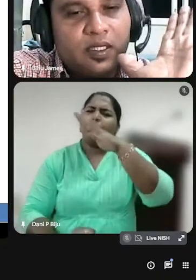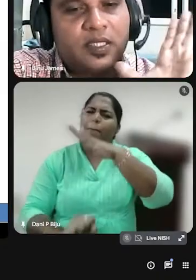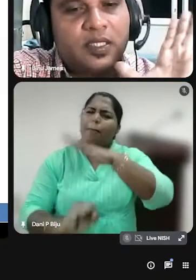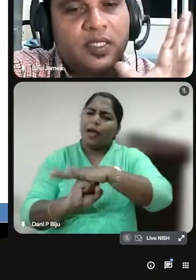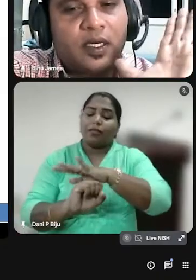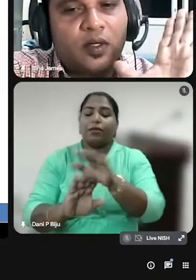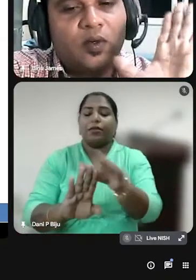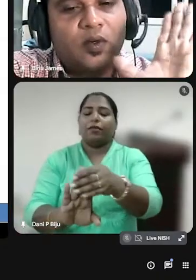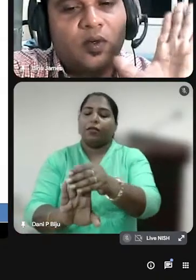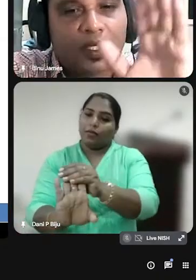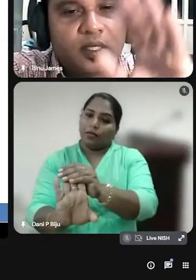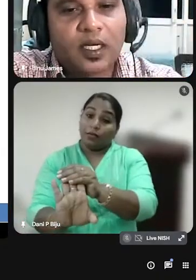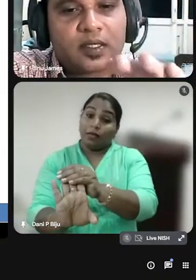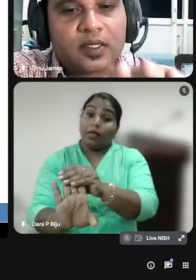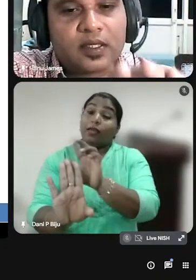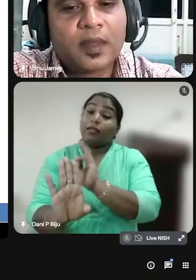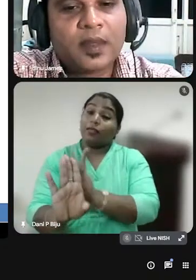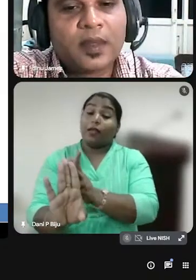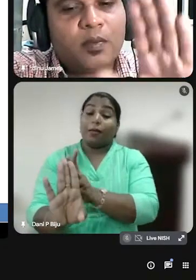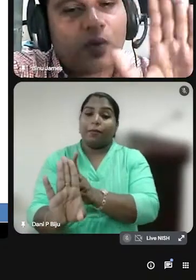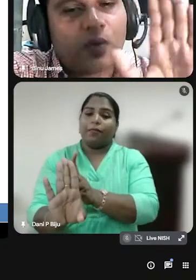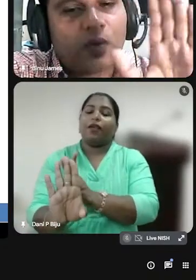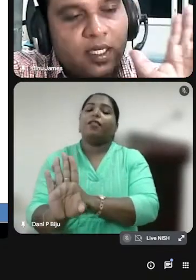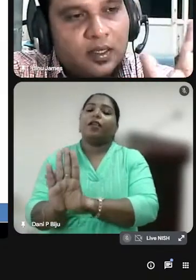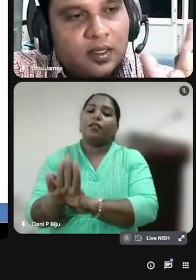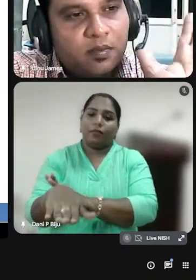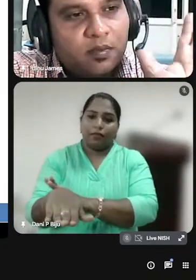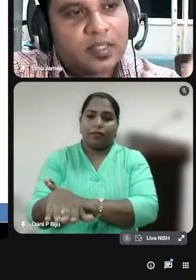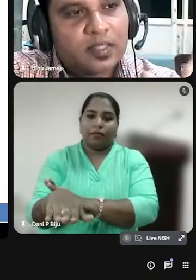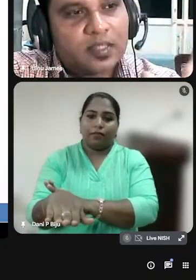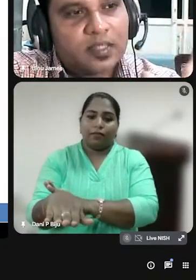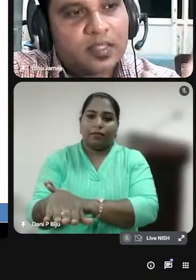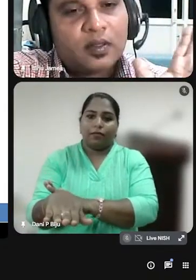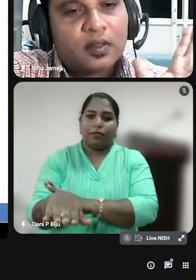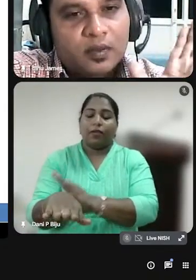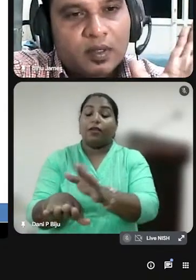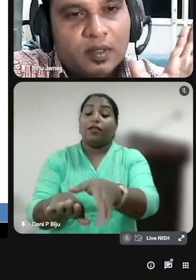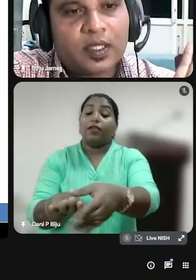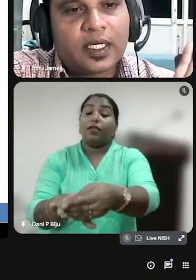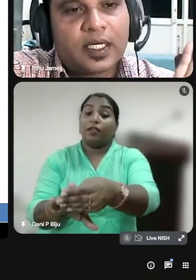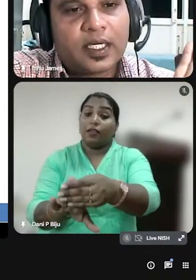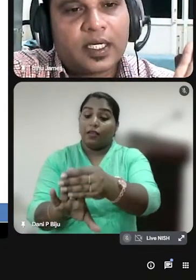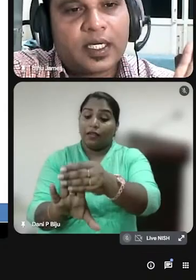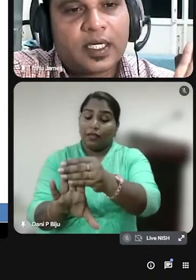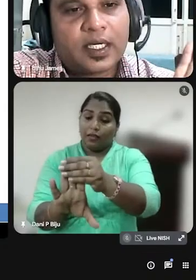ഒരു 5 സെക്കൻഡ് ഒന്ന് ഹോൾഡ് ചെയ്ത് റിലാക്സ് ചെയ്യും. മുകളിലേക്ക് എടുത്ത് മാക്സിമം